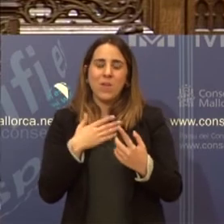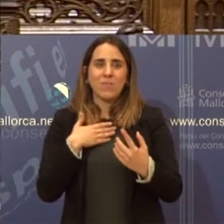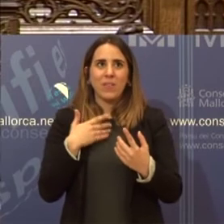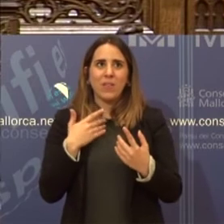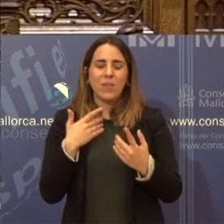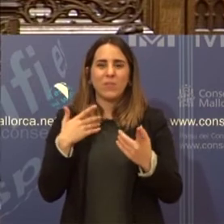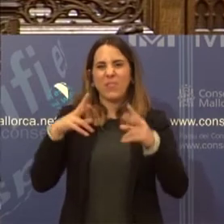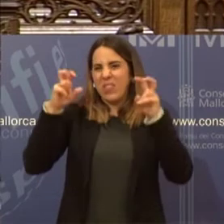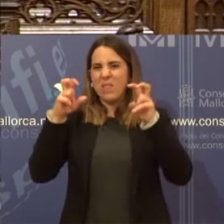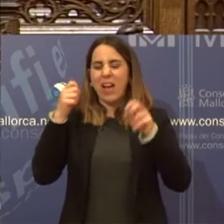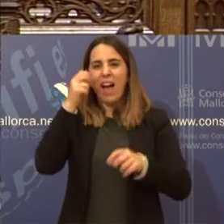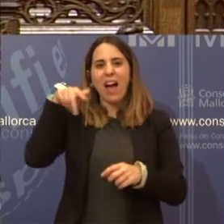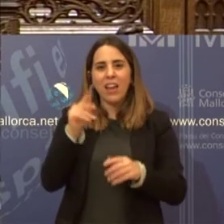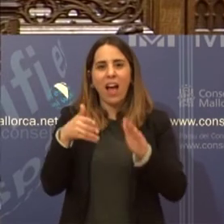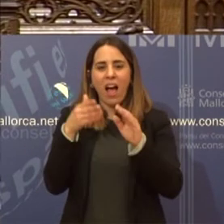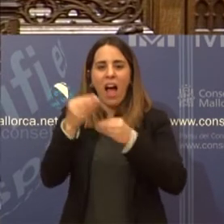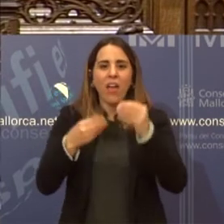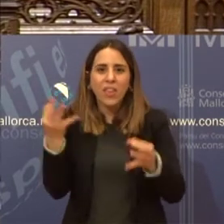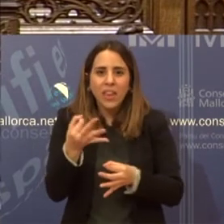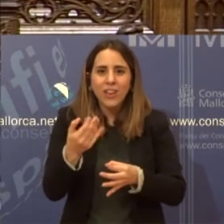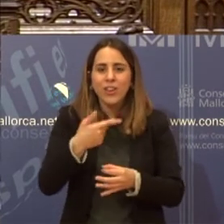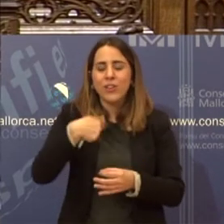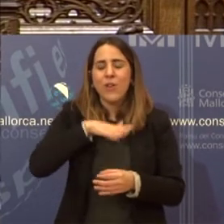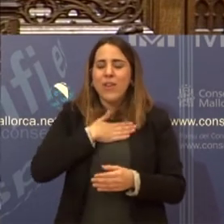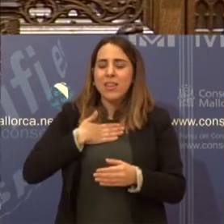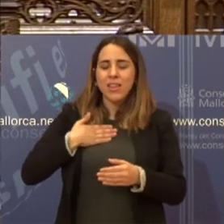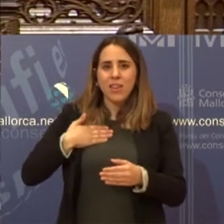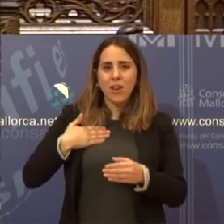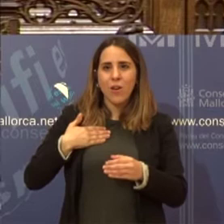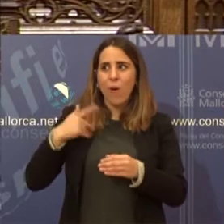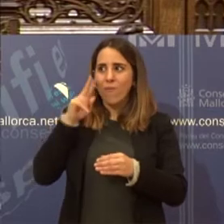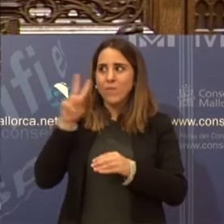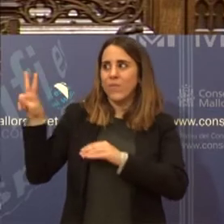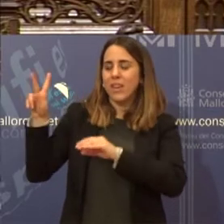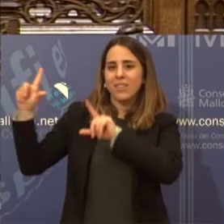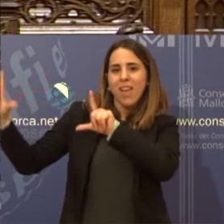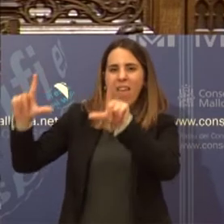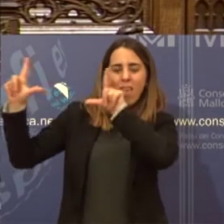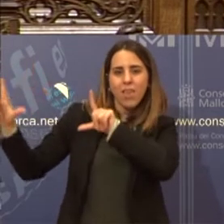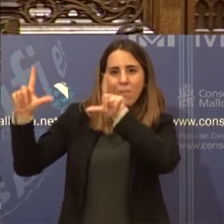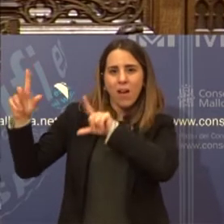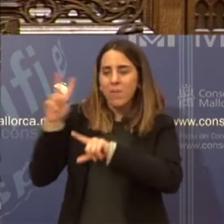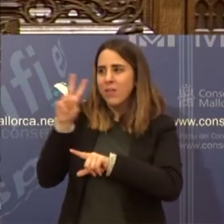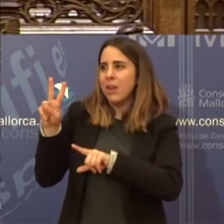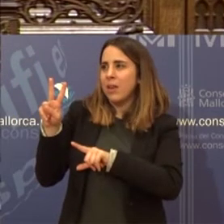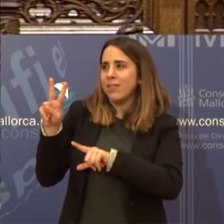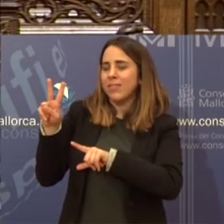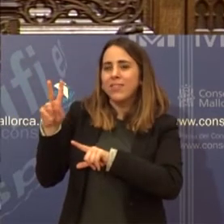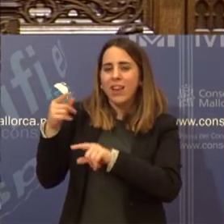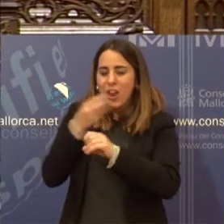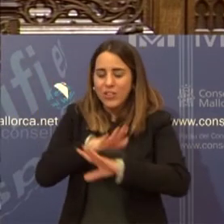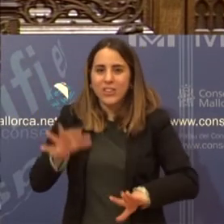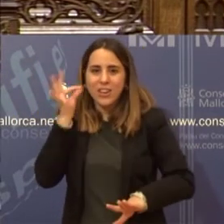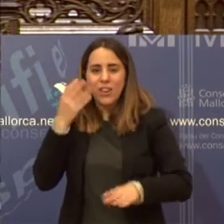una mica en què consisteix Arca, ens agradaria passar-vos unes imatges que hem preparat perquè conegueu una miqueta els